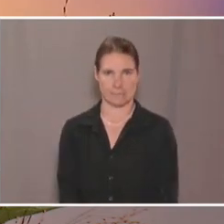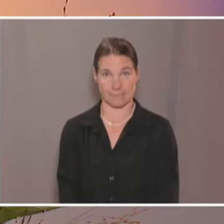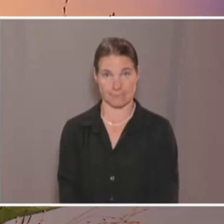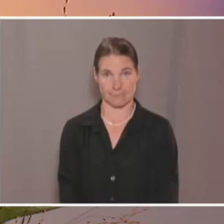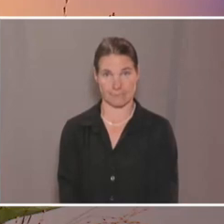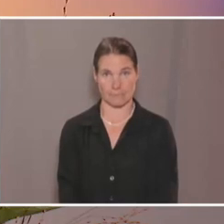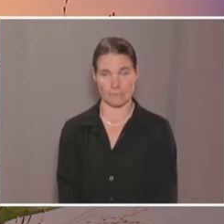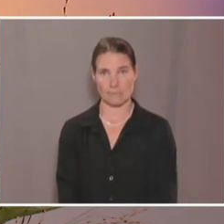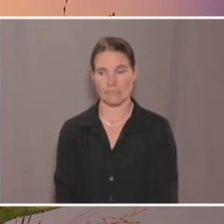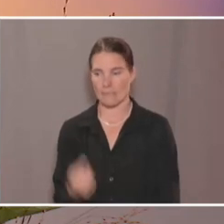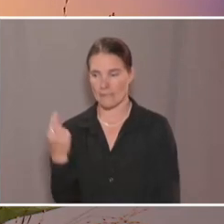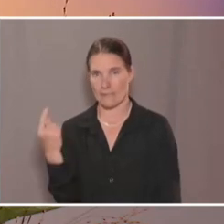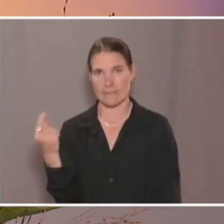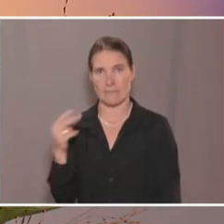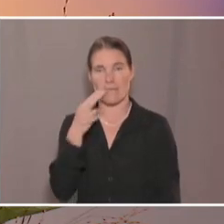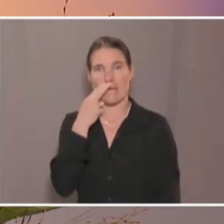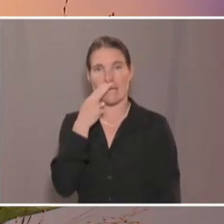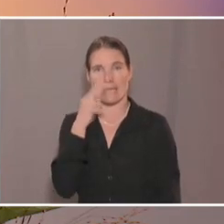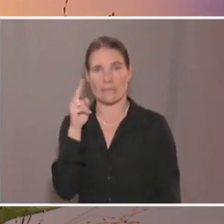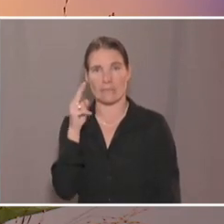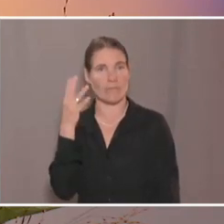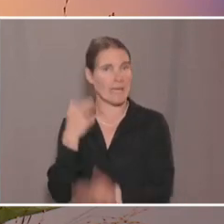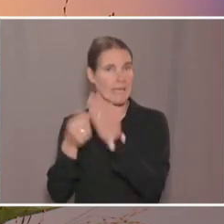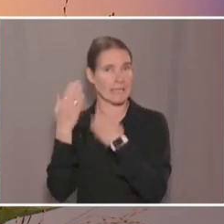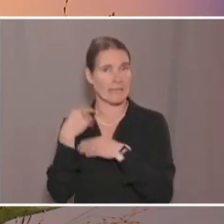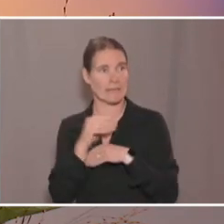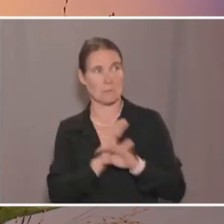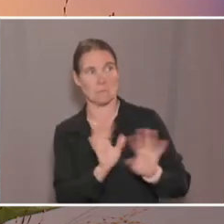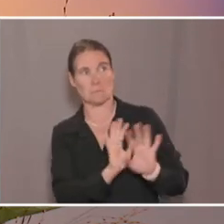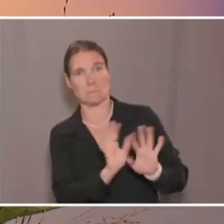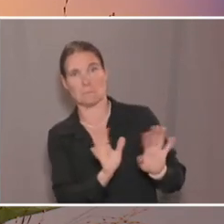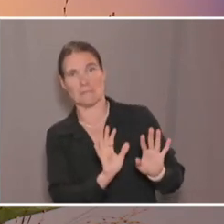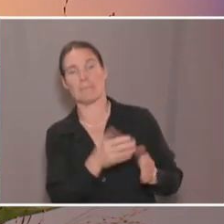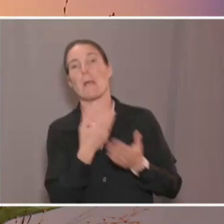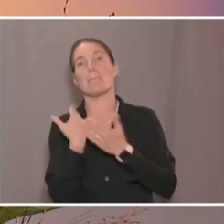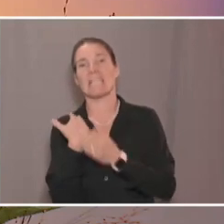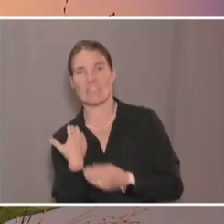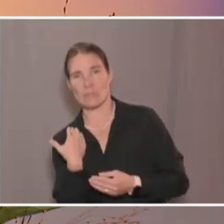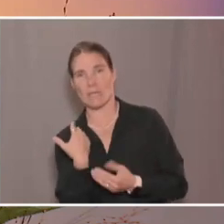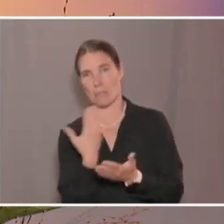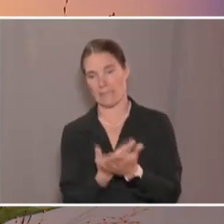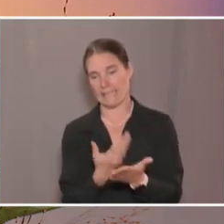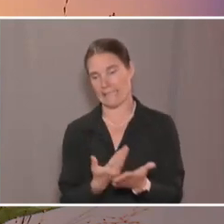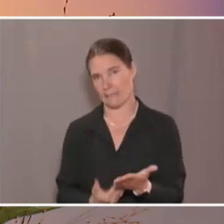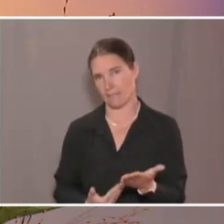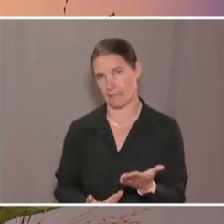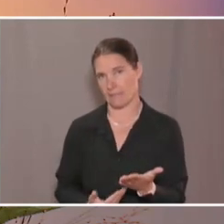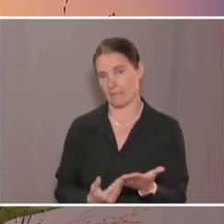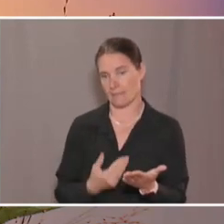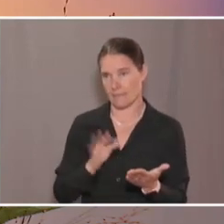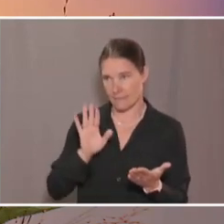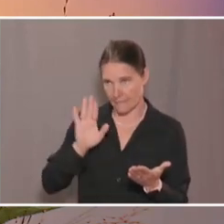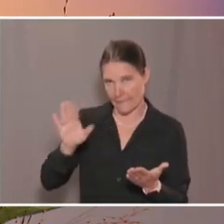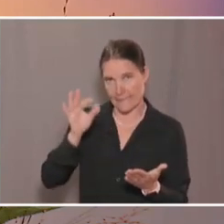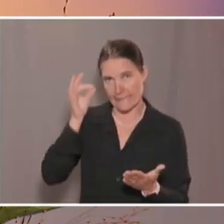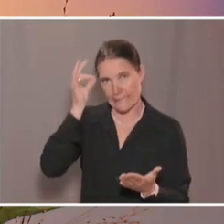Während er selbst seine NS-Vergangenheit verleugnete, gibt es belastbare Belege dafür, dass er elementare Aspekte seiner